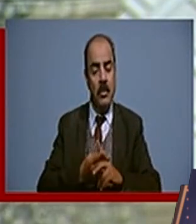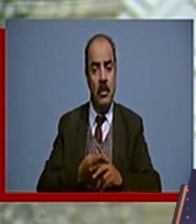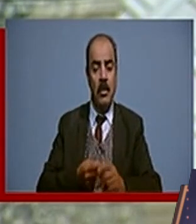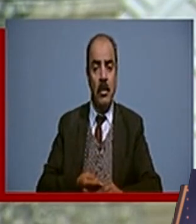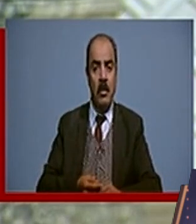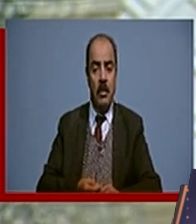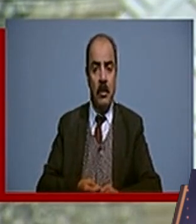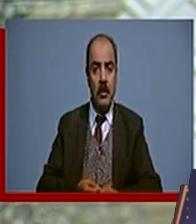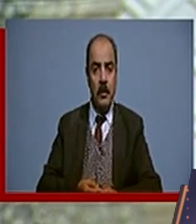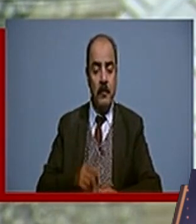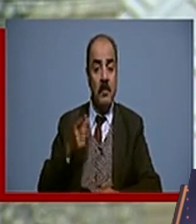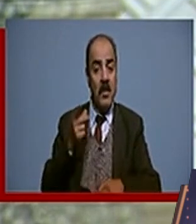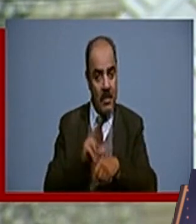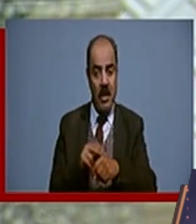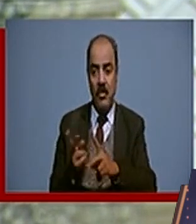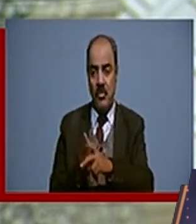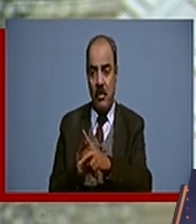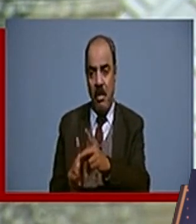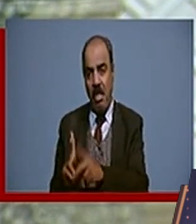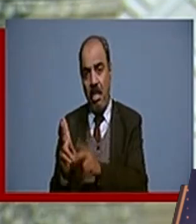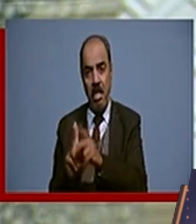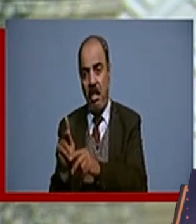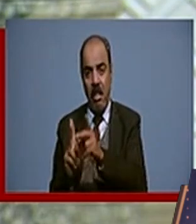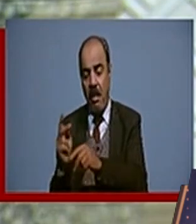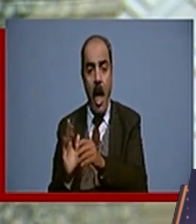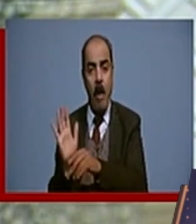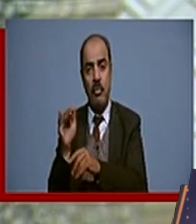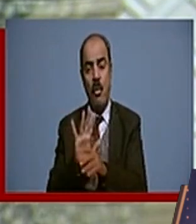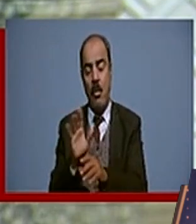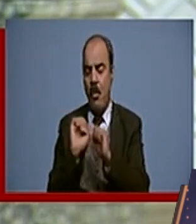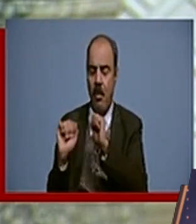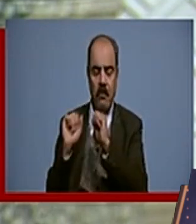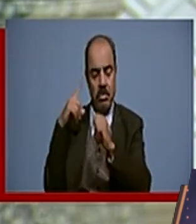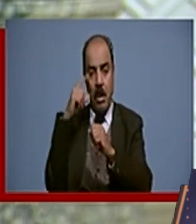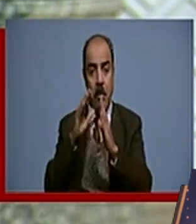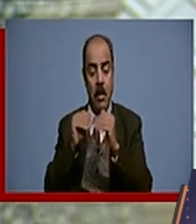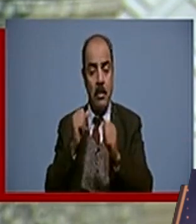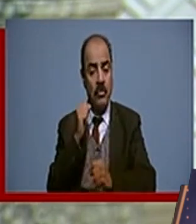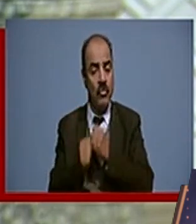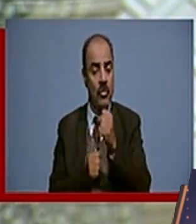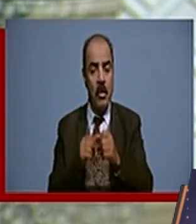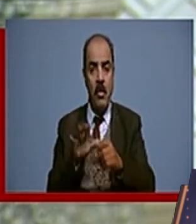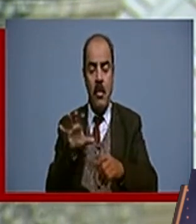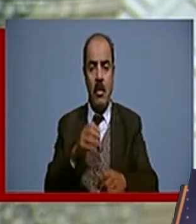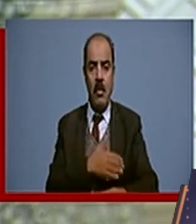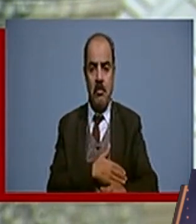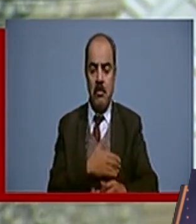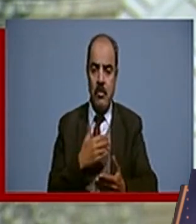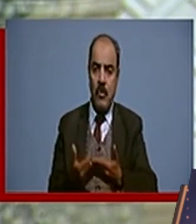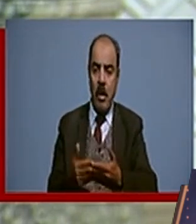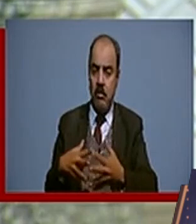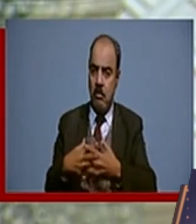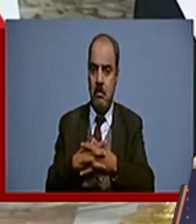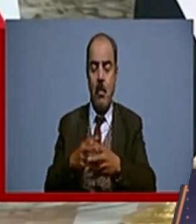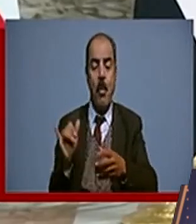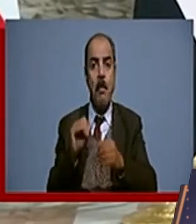من التحديات المشتركة الأخرى التي نواجهها، وأنتم كبلد شريك